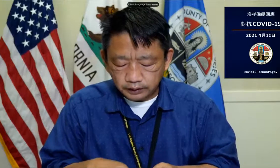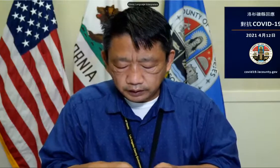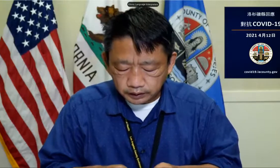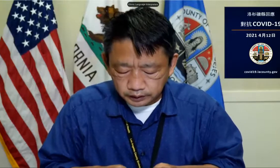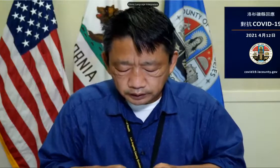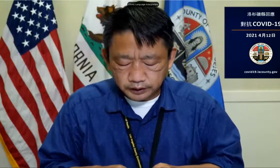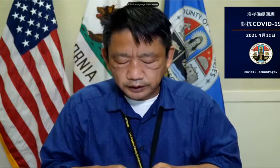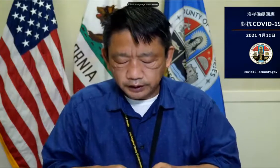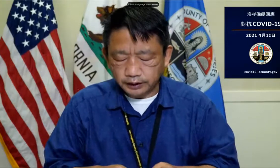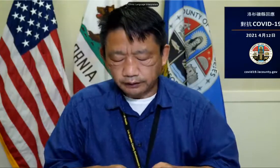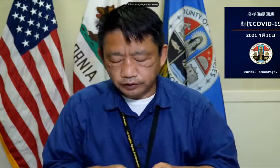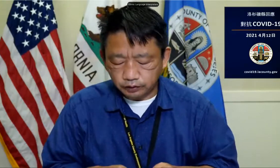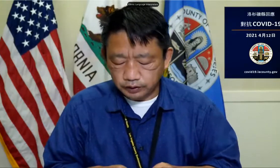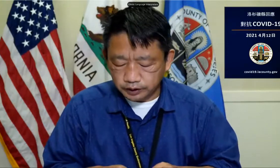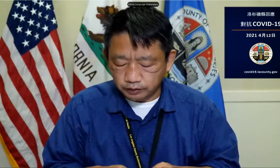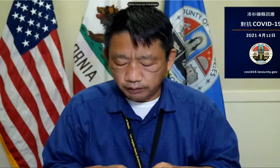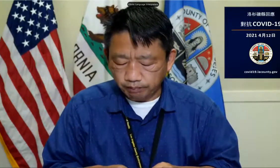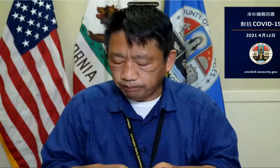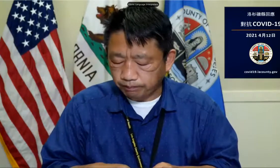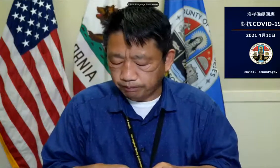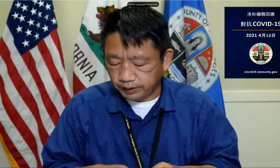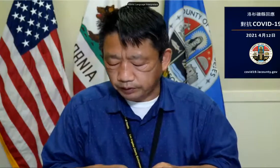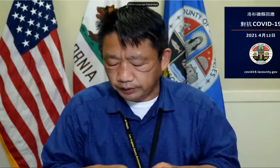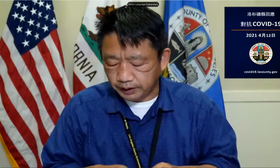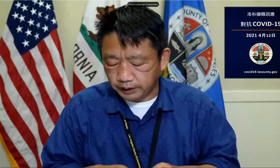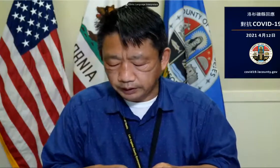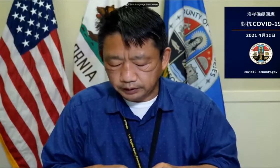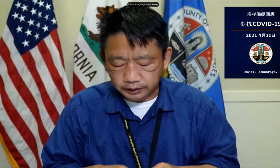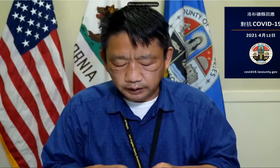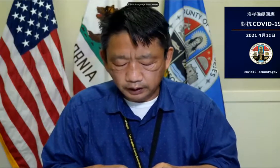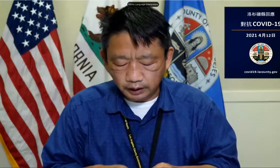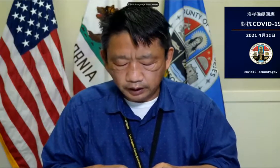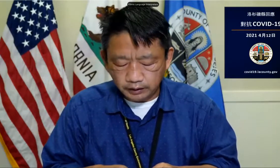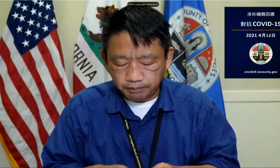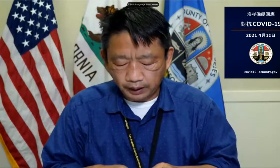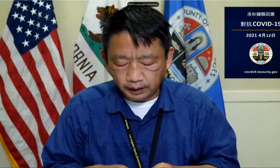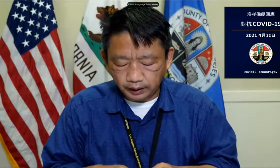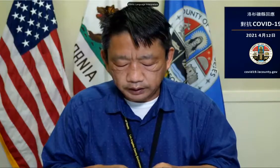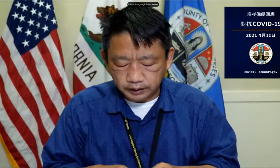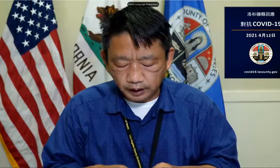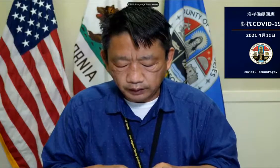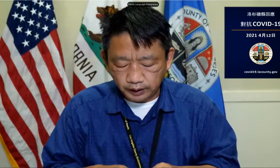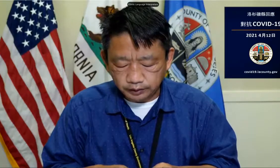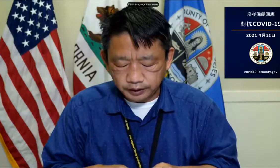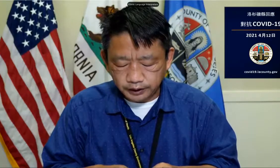的新添的总的新冠病毒的病例达到了